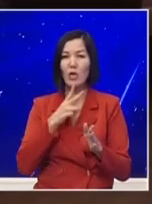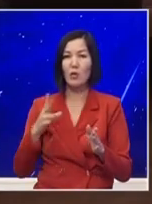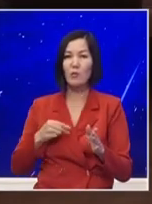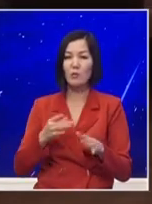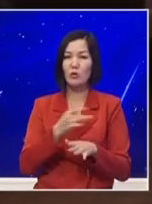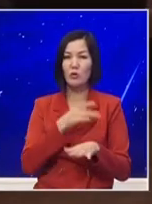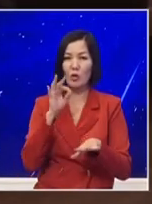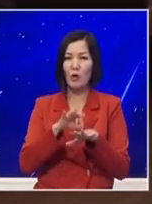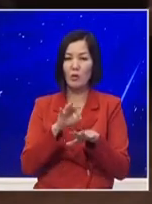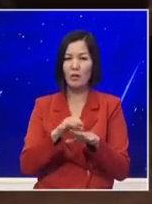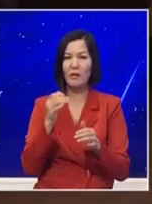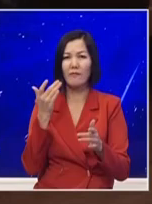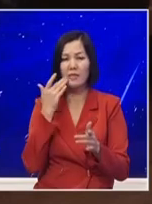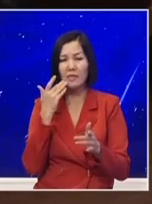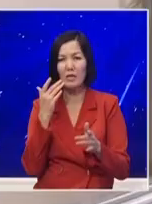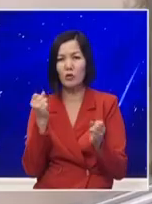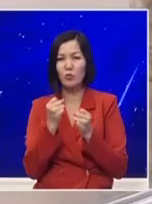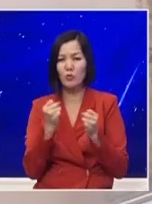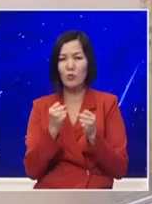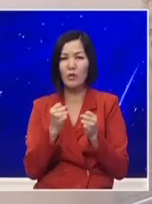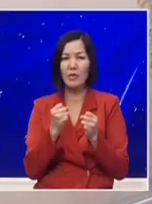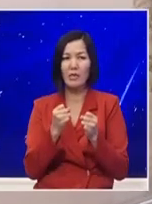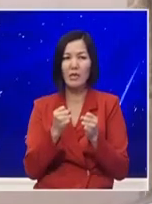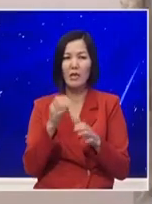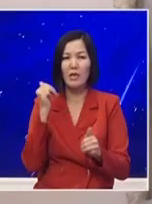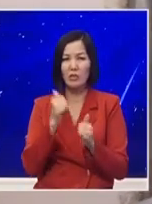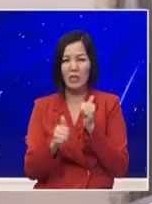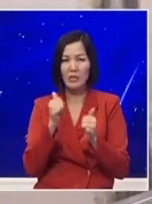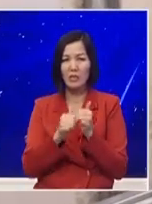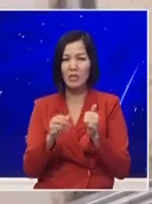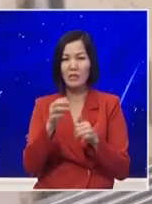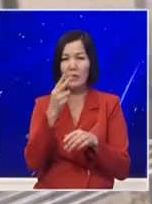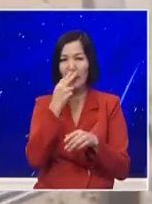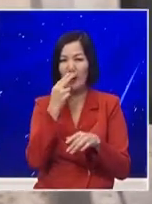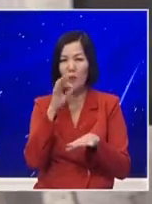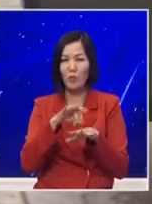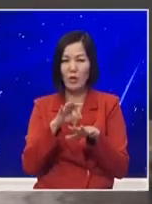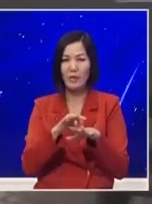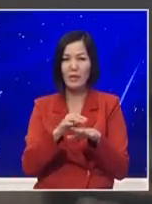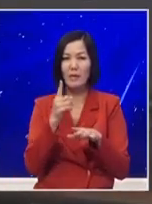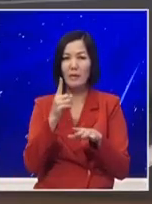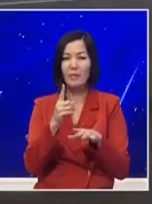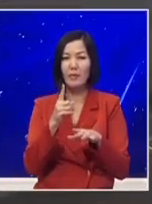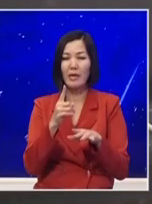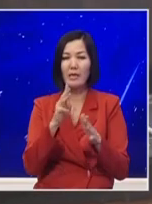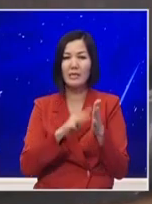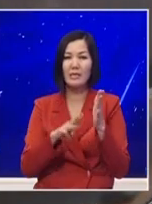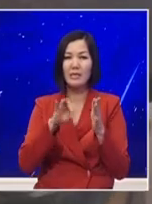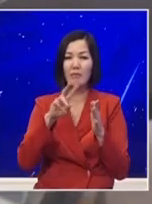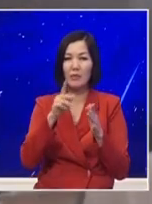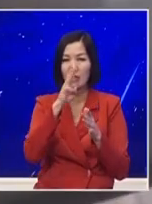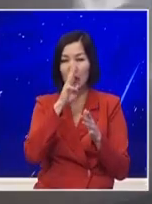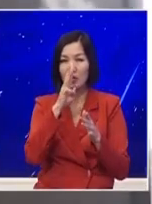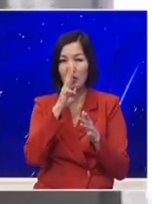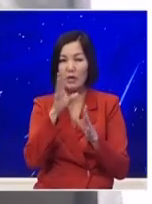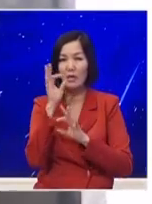тұр. Бірақ үнемі суық болғандықтан балалар жиі ауырады дейді. Отбасының бір айлық табысы небәрі 80 мың теңге. Оның